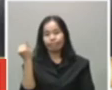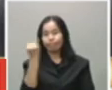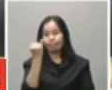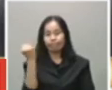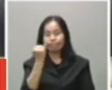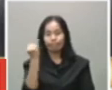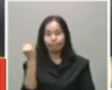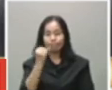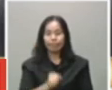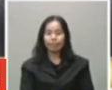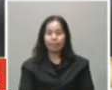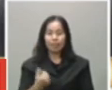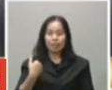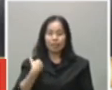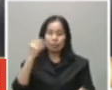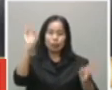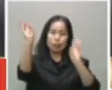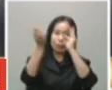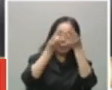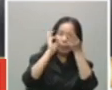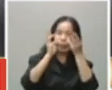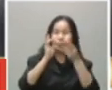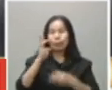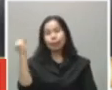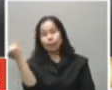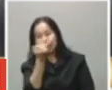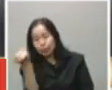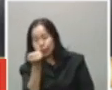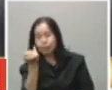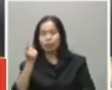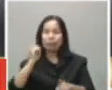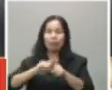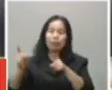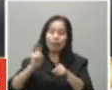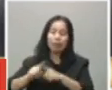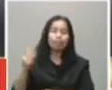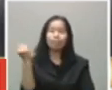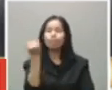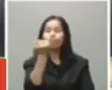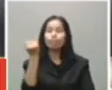ครับมีมวลอากาศพิษเต็มบ้านเต็มเมือง